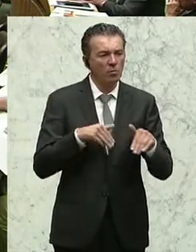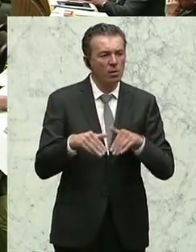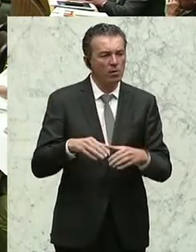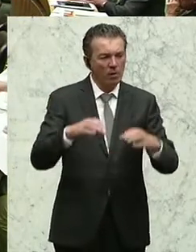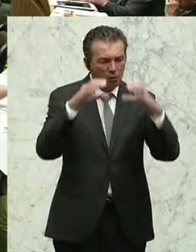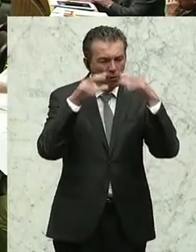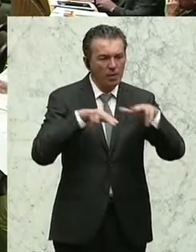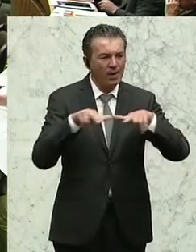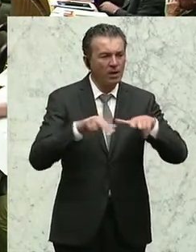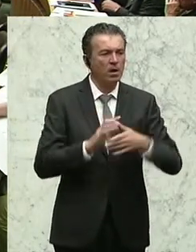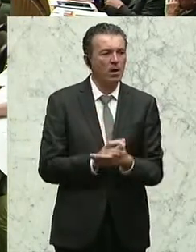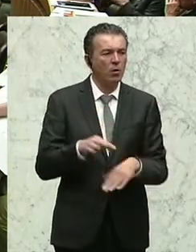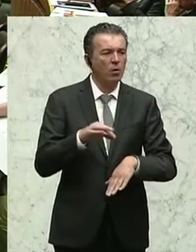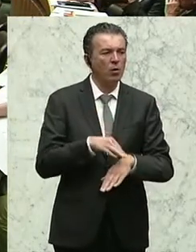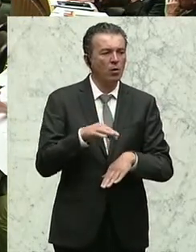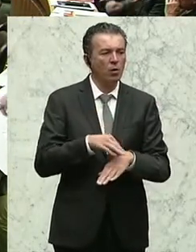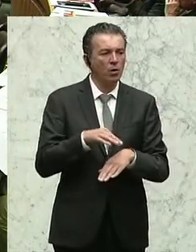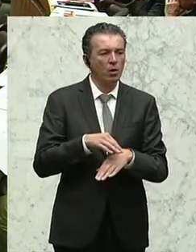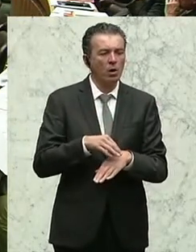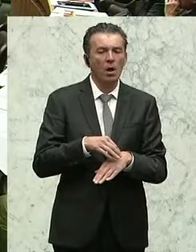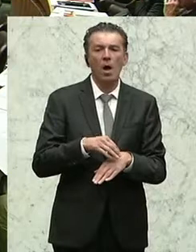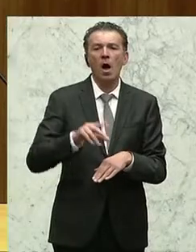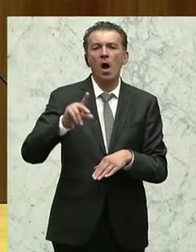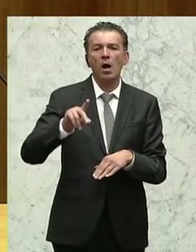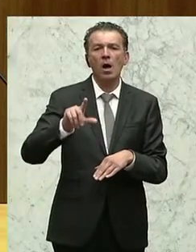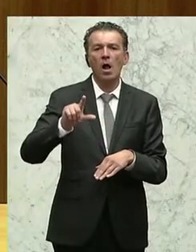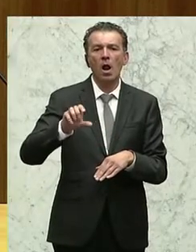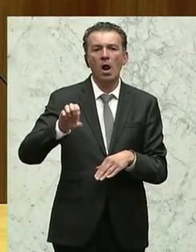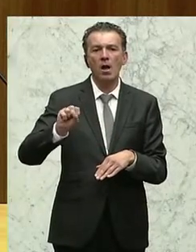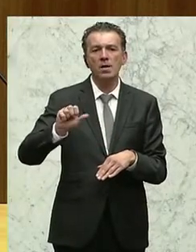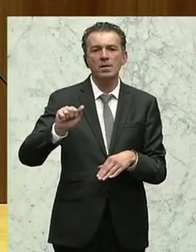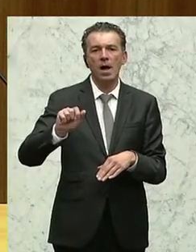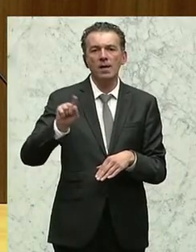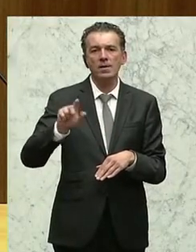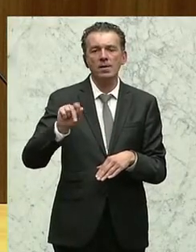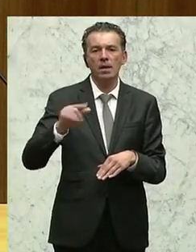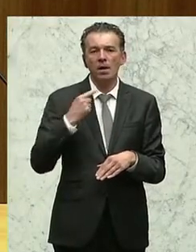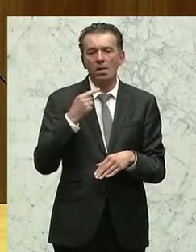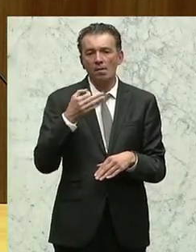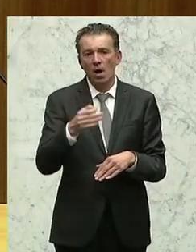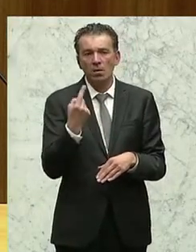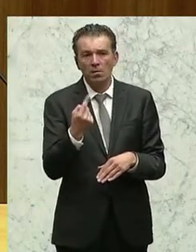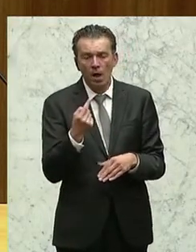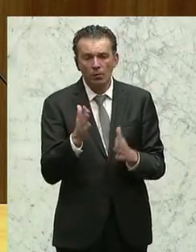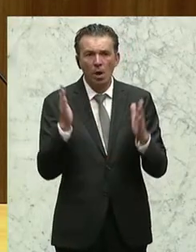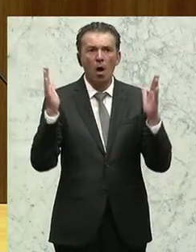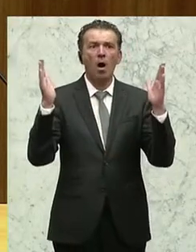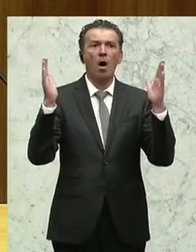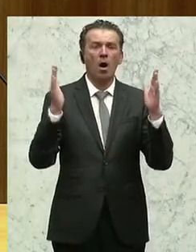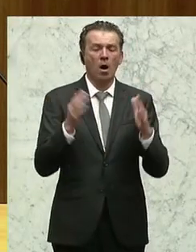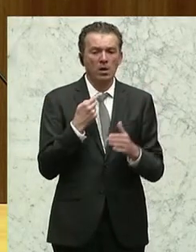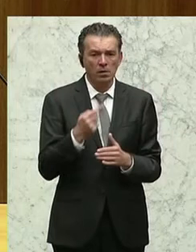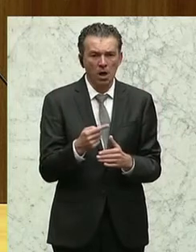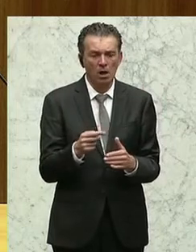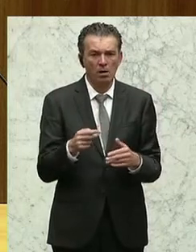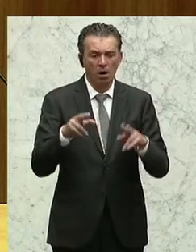in der ÖVP-Regierung, Dr. Hans Klesatzky, gefragt, wie er dazu steht. Er hat die Hände über den Kopf zusammengeschlagen und hat